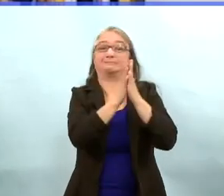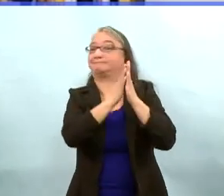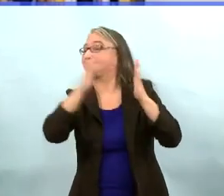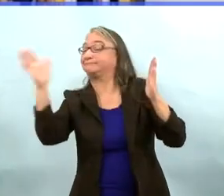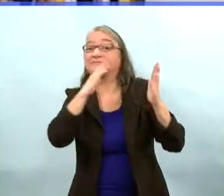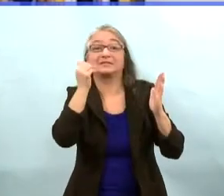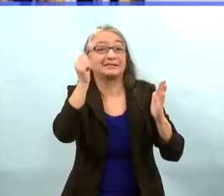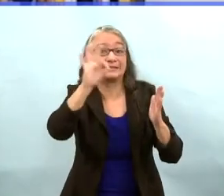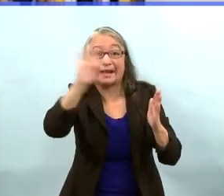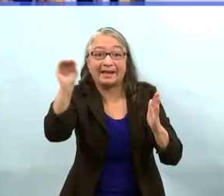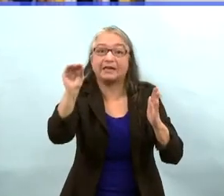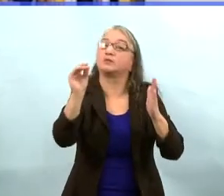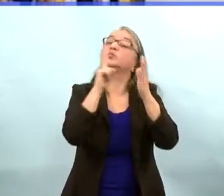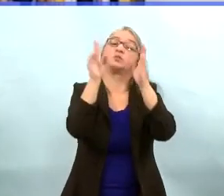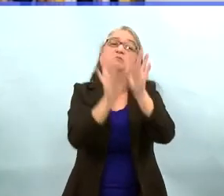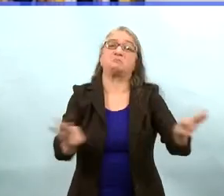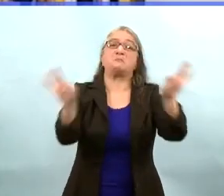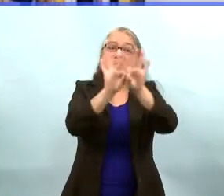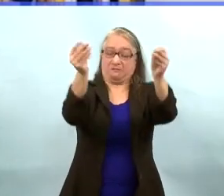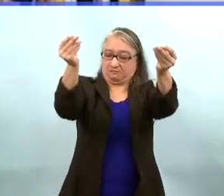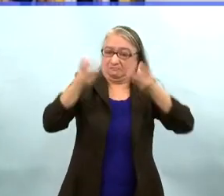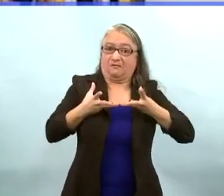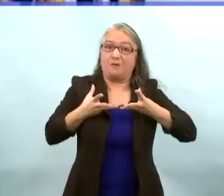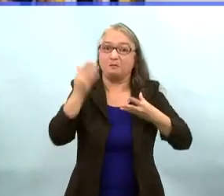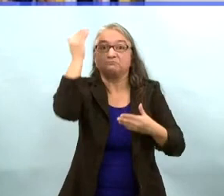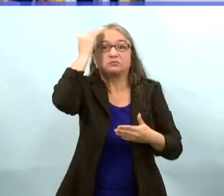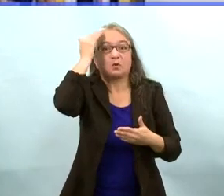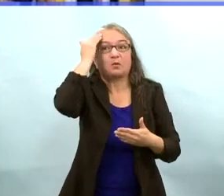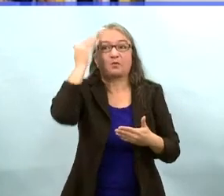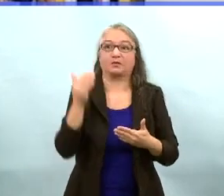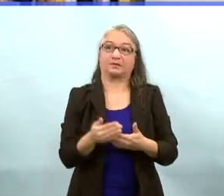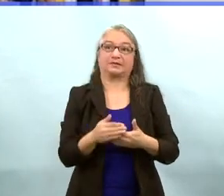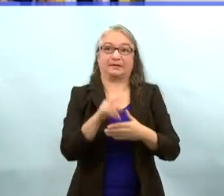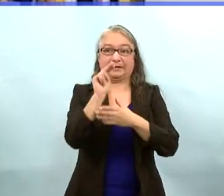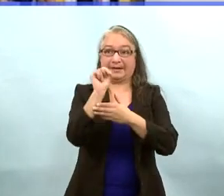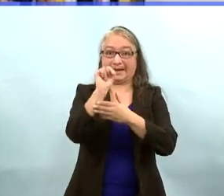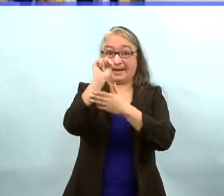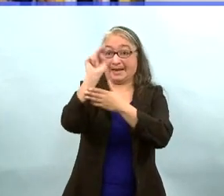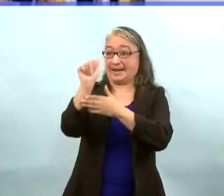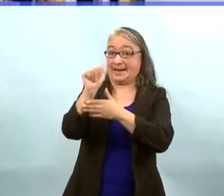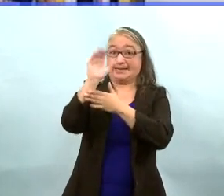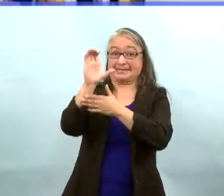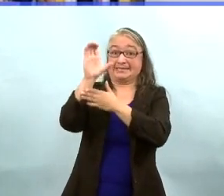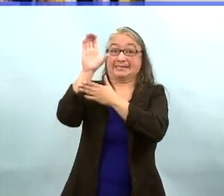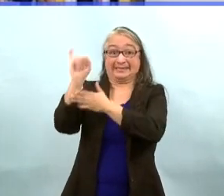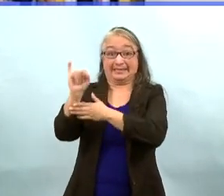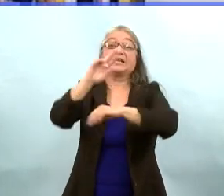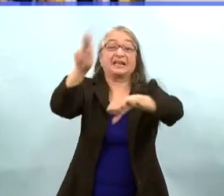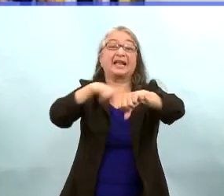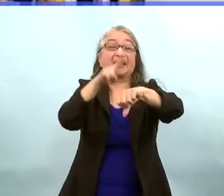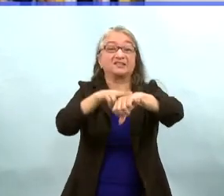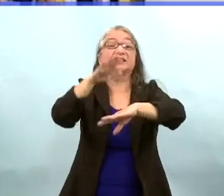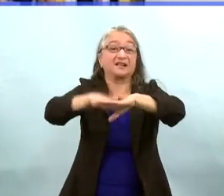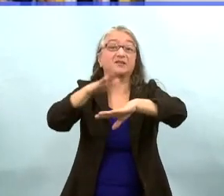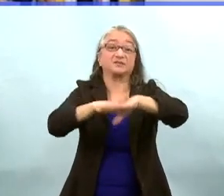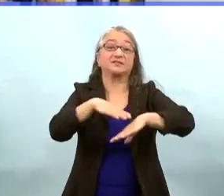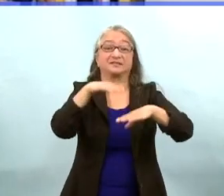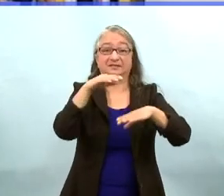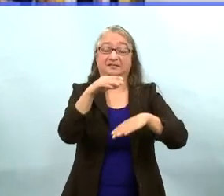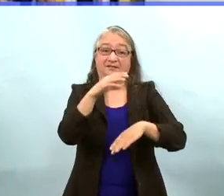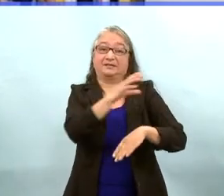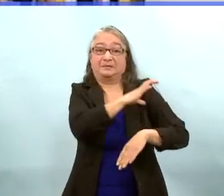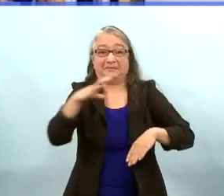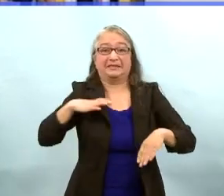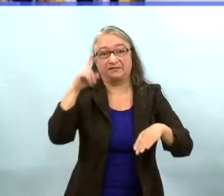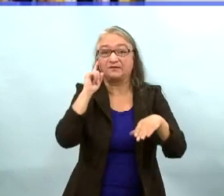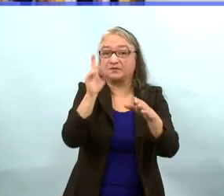publique du Canada vont continuer à surveiller très étroitement la sécurité de ce vaccin et à prendre toute action nécessaire si on